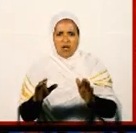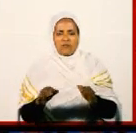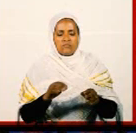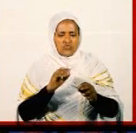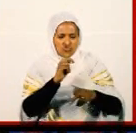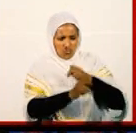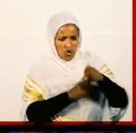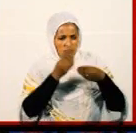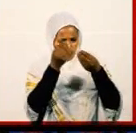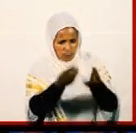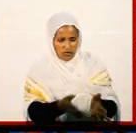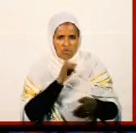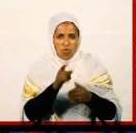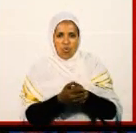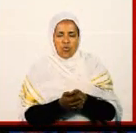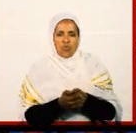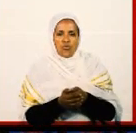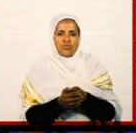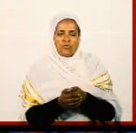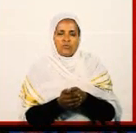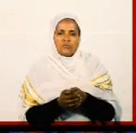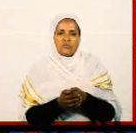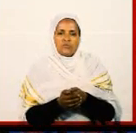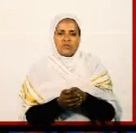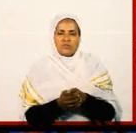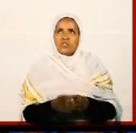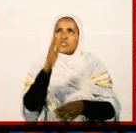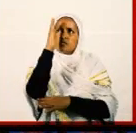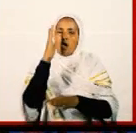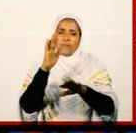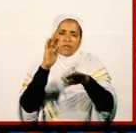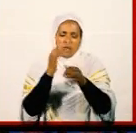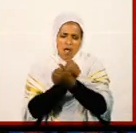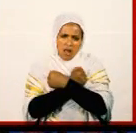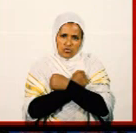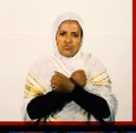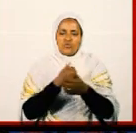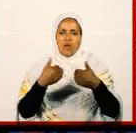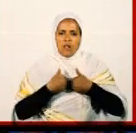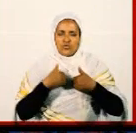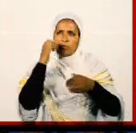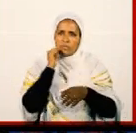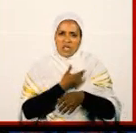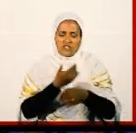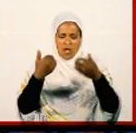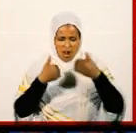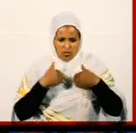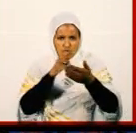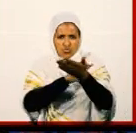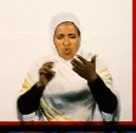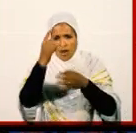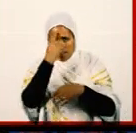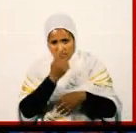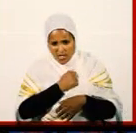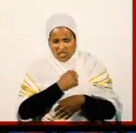ለእግዚአብሔር ያላቸው ለነበታችንን ለቅዱሳን ያላቸው እምነት ፍላጎት ስስት የተለየ ነውና በዚህ